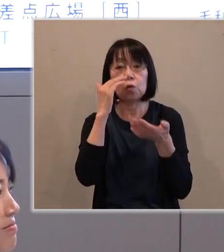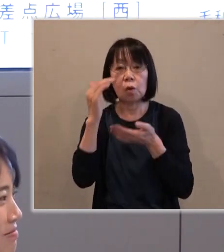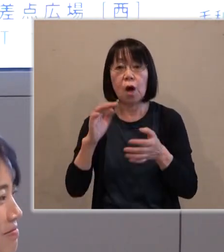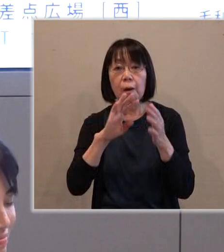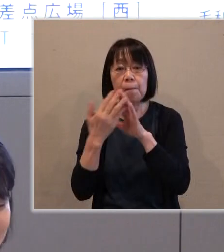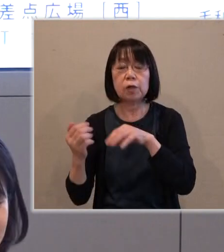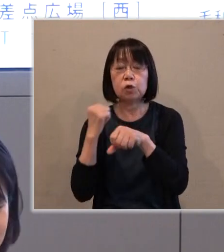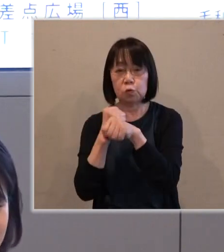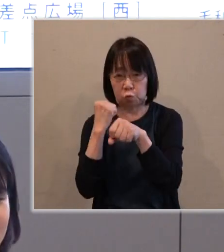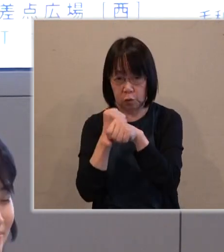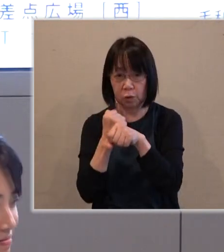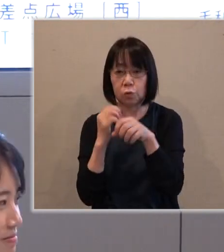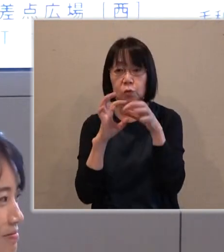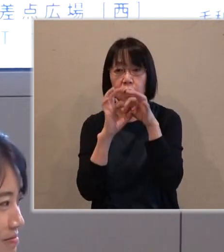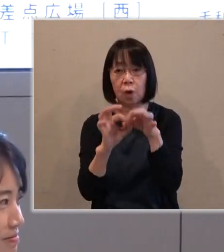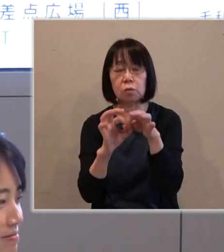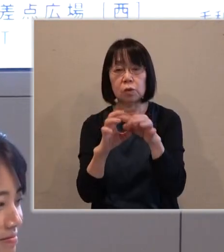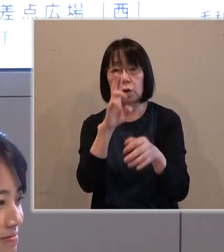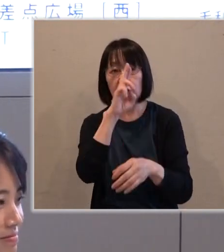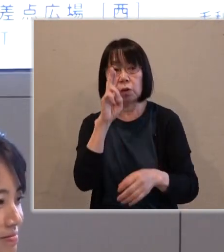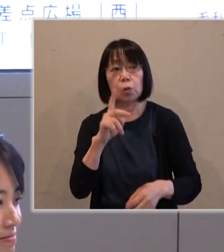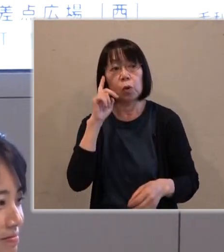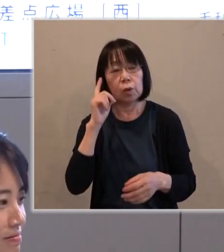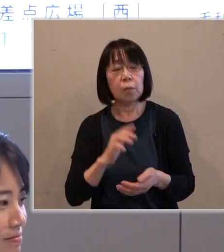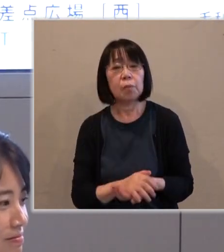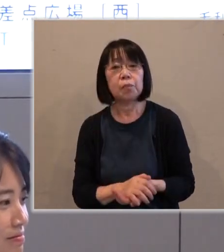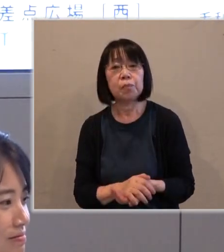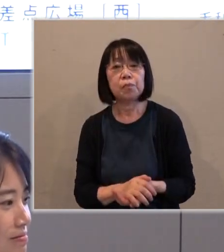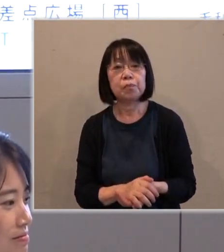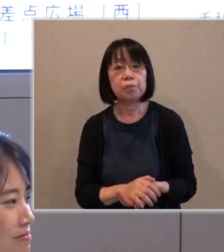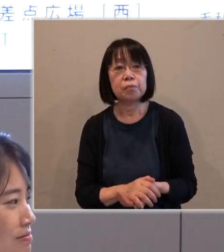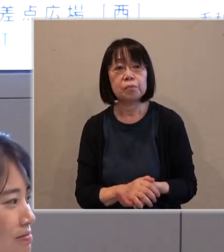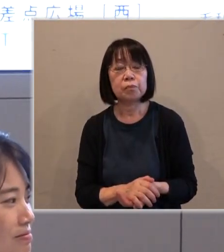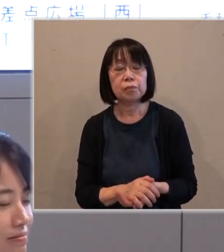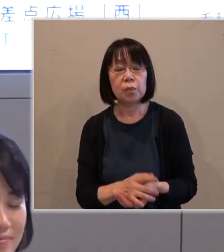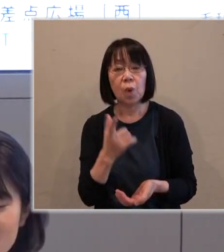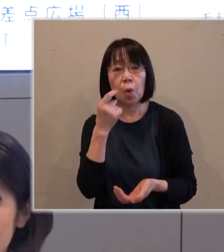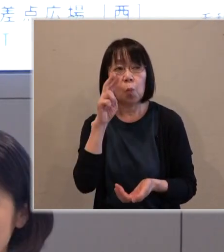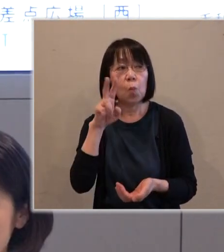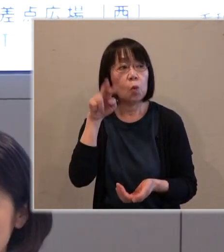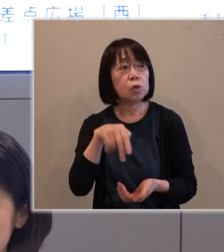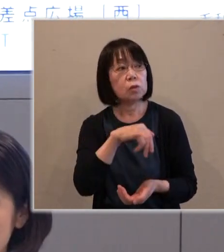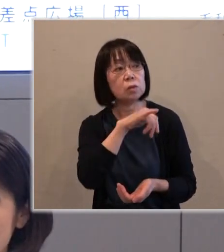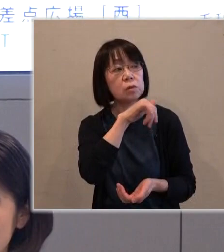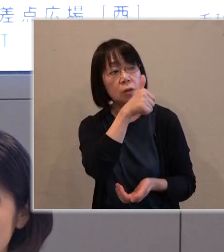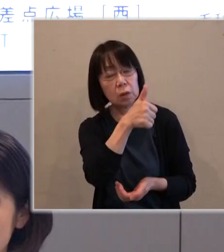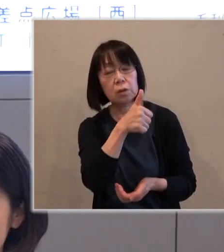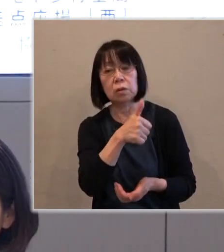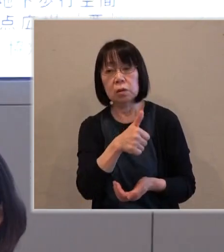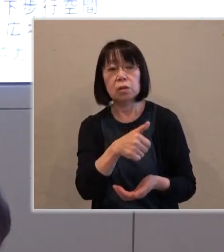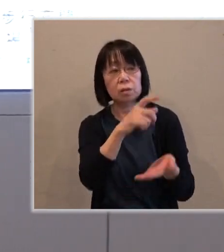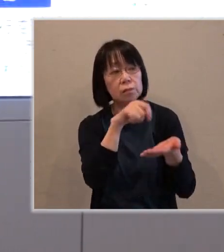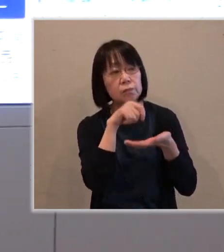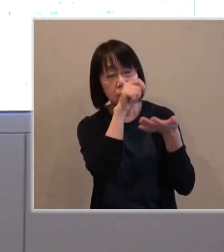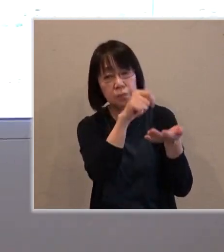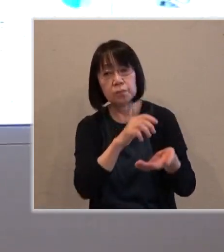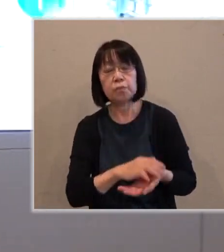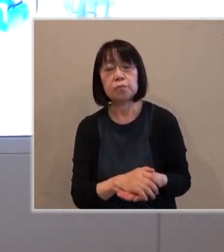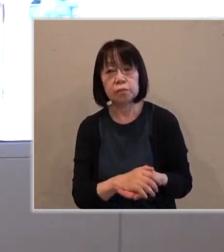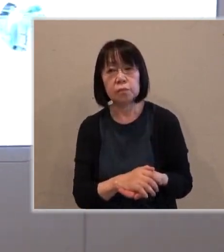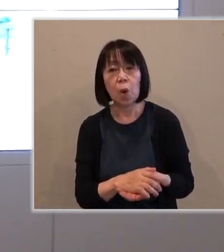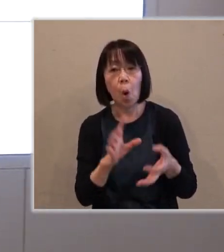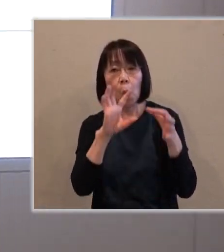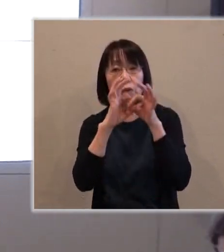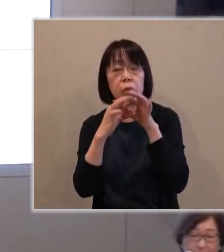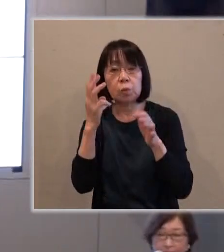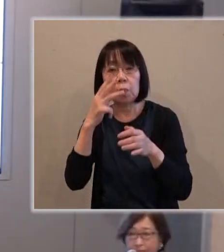少し思ったりしました。でじゃあ次最後に毛利さんにちょっと話を振ってみたいんですけれども、そういったオリンピックパラリンピック、ま